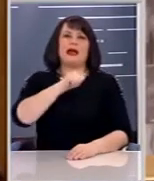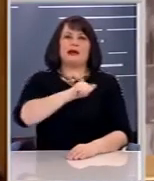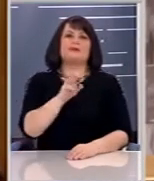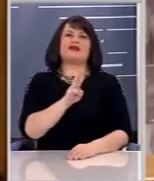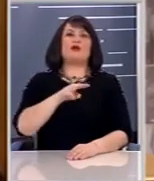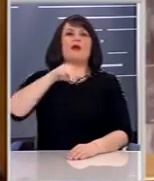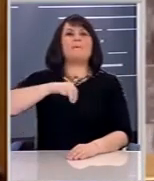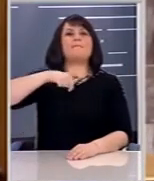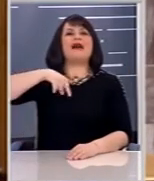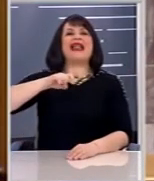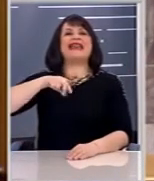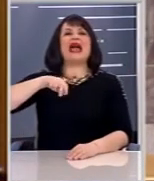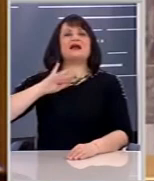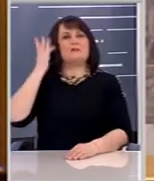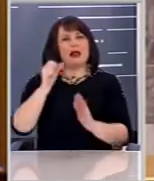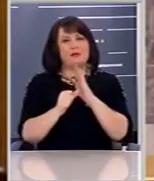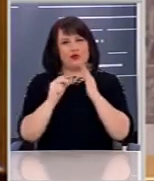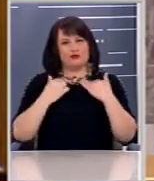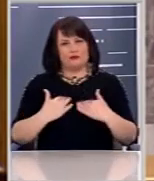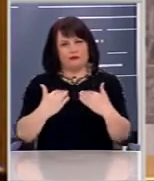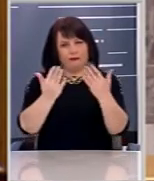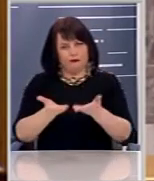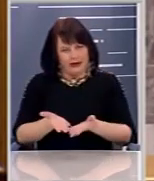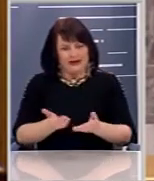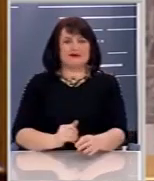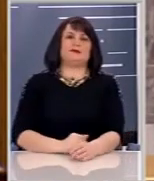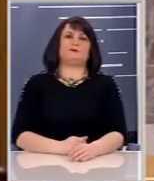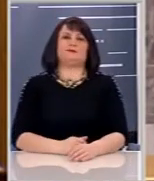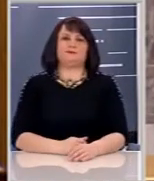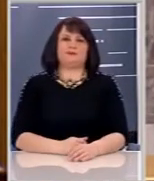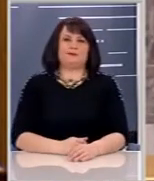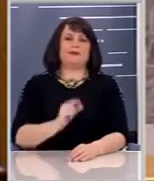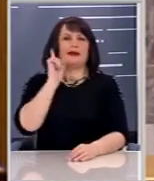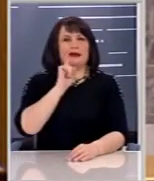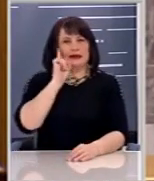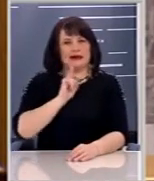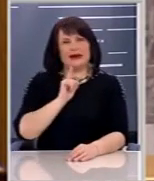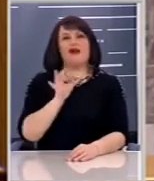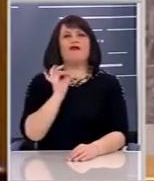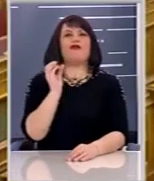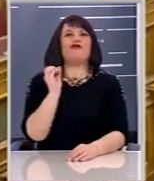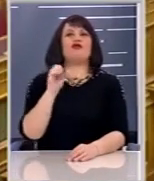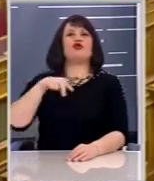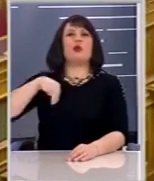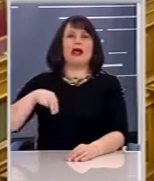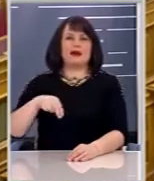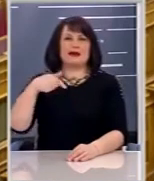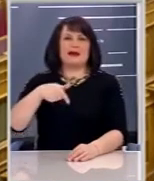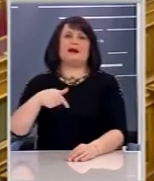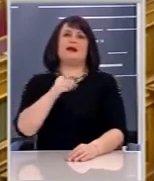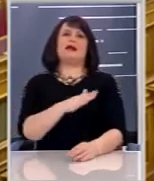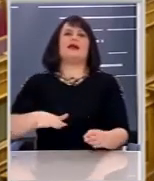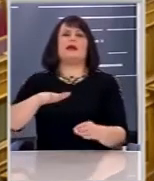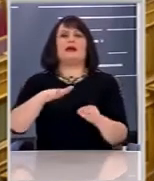Ψαρούδα Μπενάκη, πρώην πρόεδρος της Βουλής των Ελλήνων, η κυρία Ευτυχία Φουντουλάκη, Γενική Επίτροπος